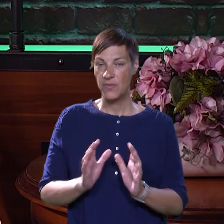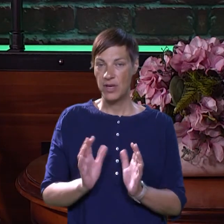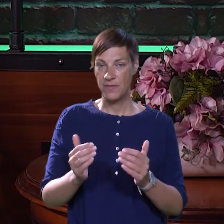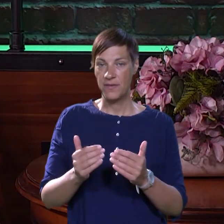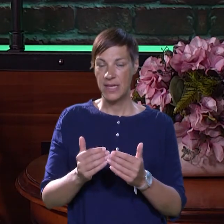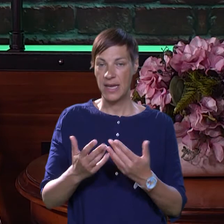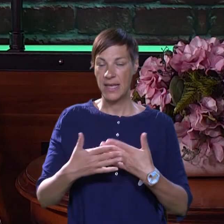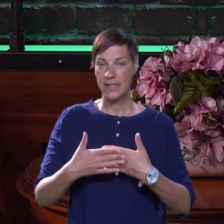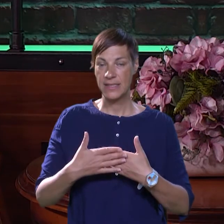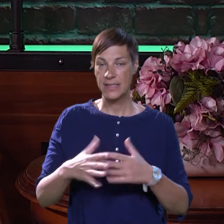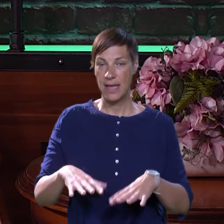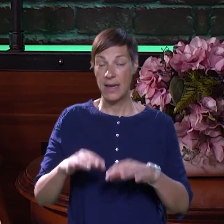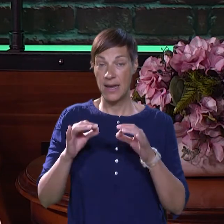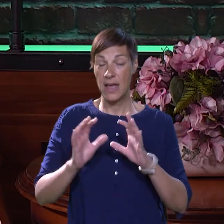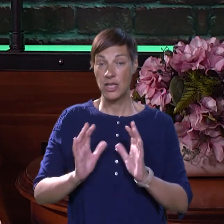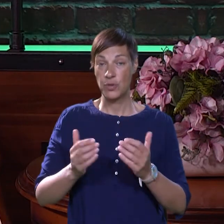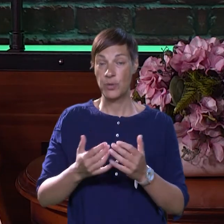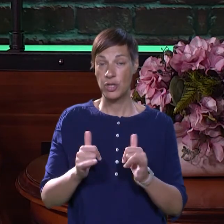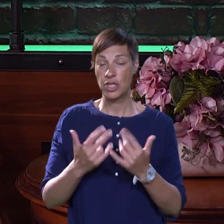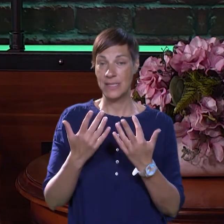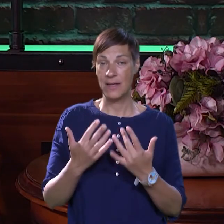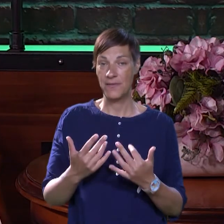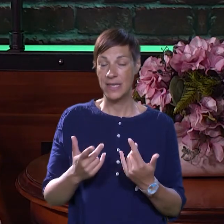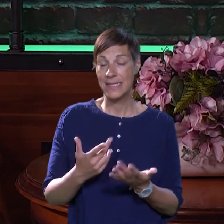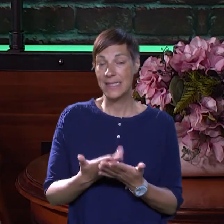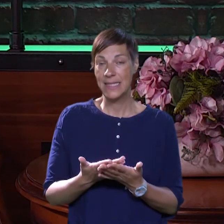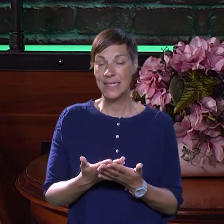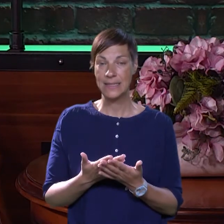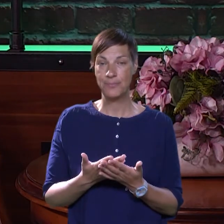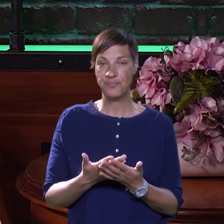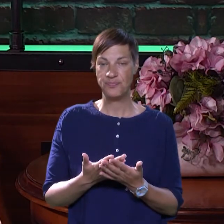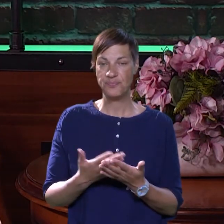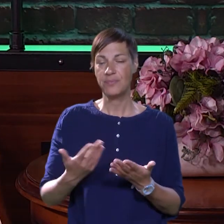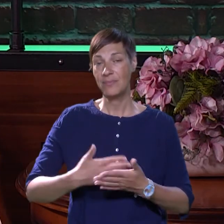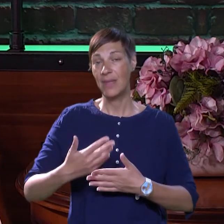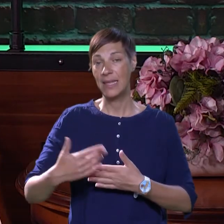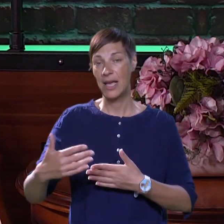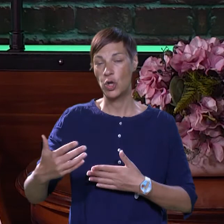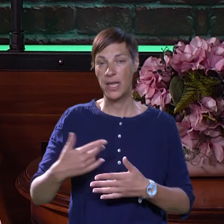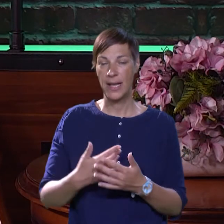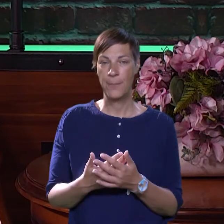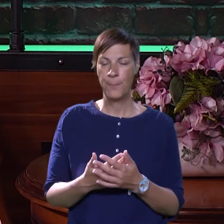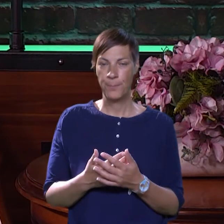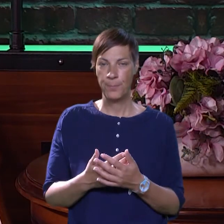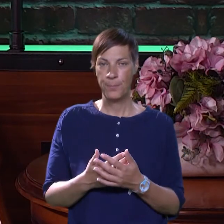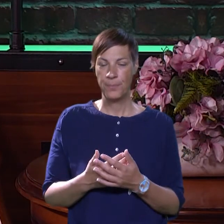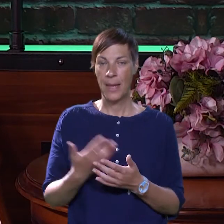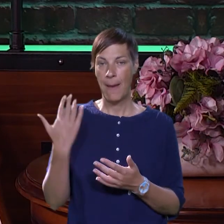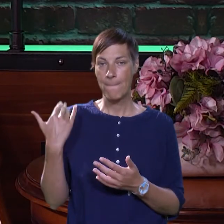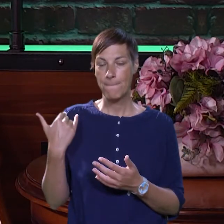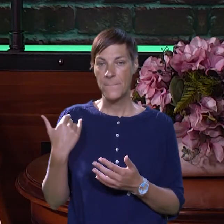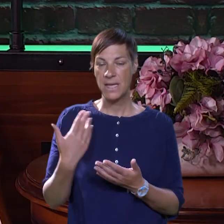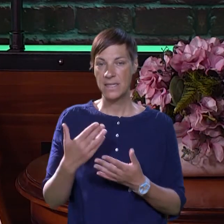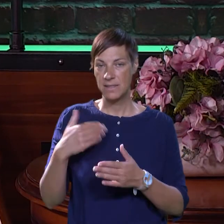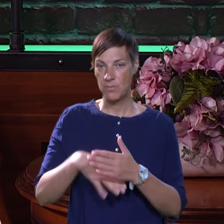financijsku konstrukciju, kakav ćete prostor naći, hoćete li se moći financirati ili se nećete moći financirati, itd. Tako da